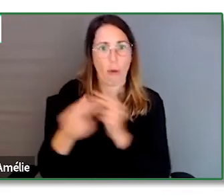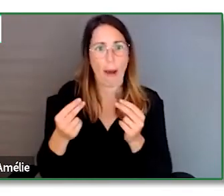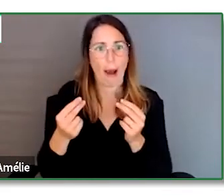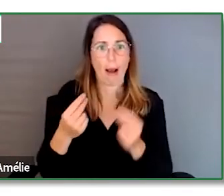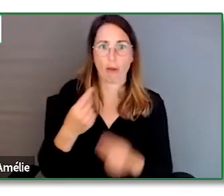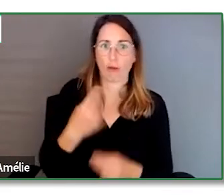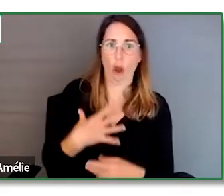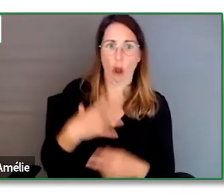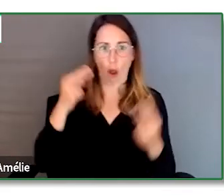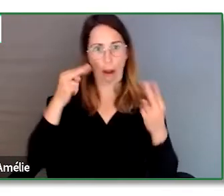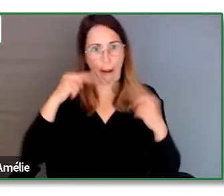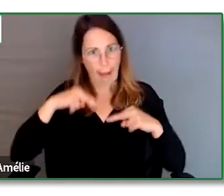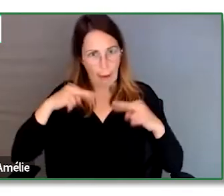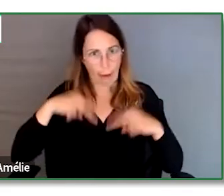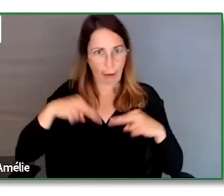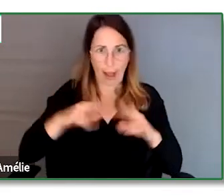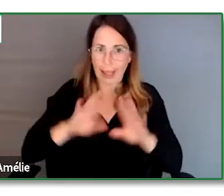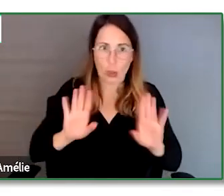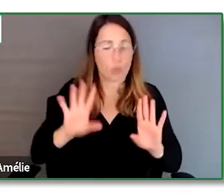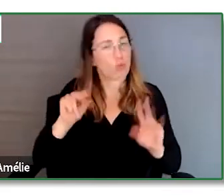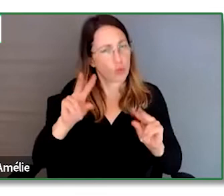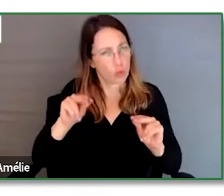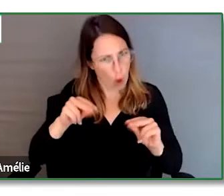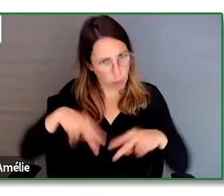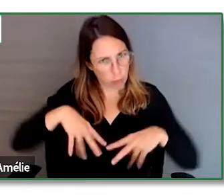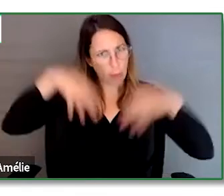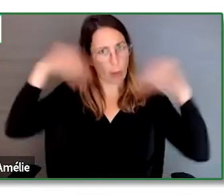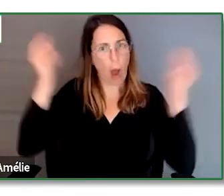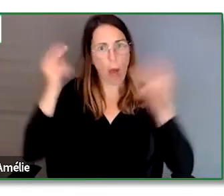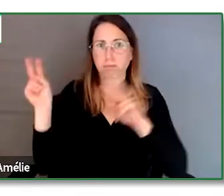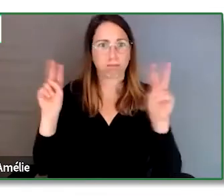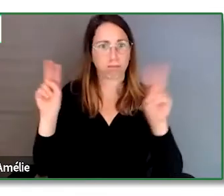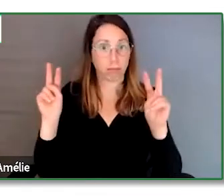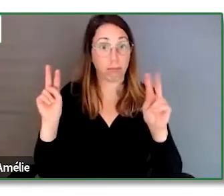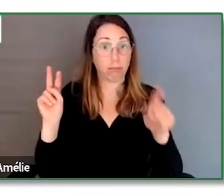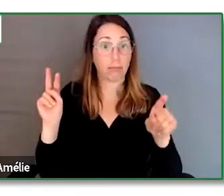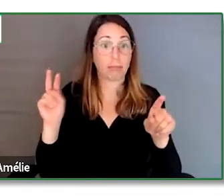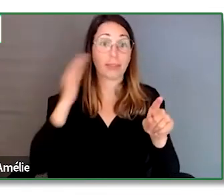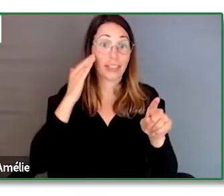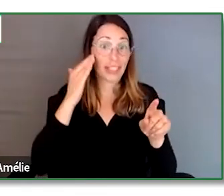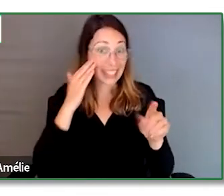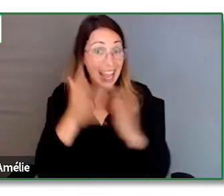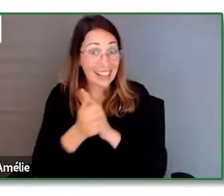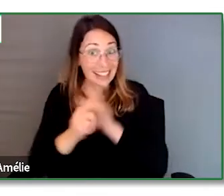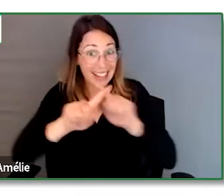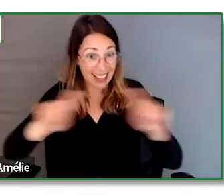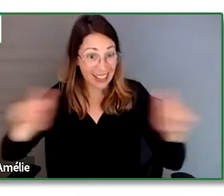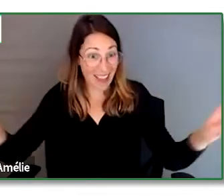qu'il y a beaucoup d'expertise qui existe sur le terrain. C'est formidable de pouvoir l'optimiser.